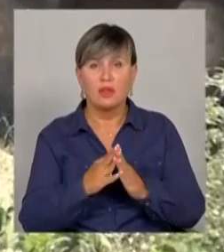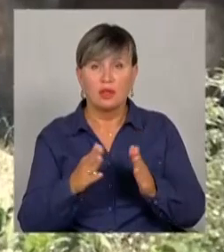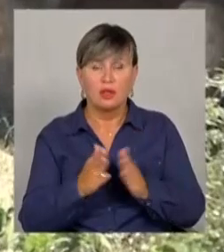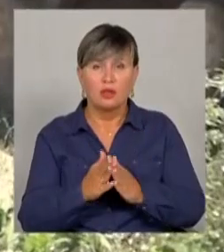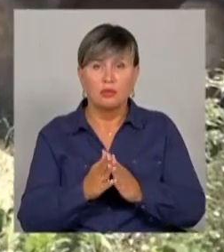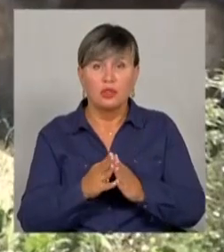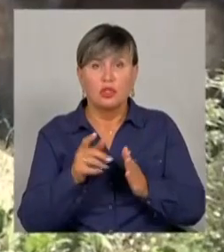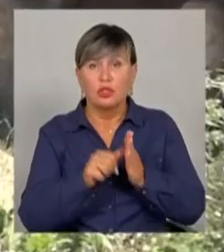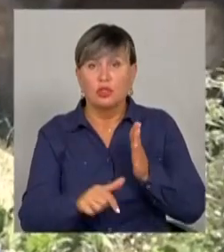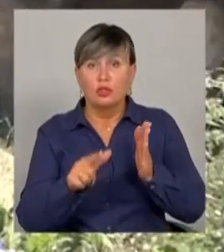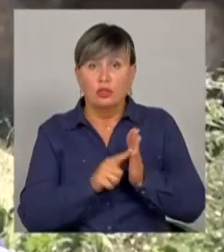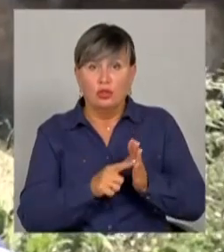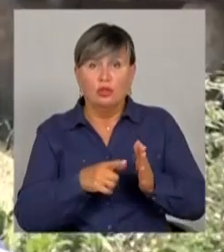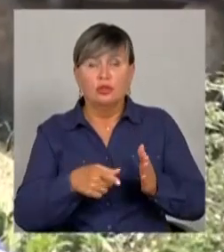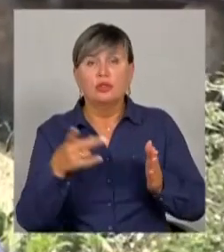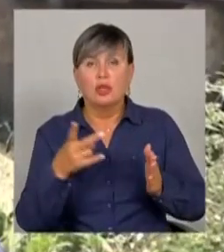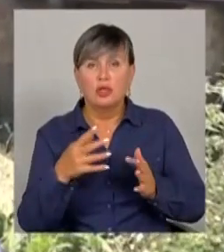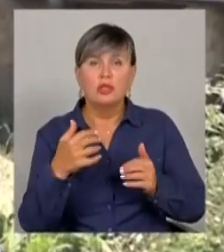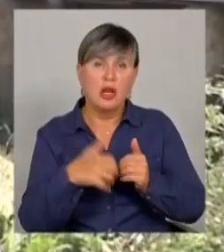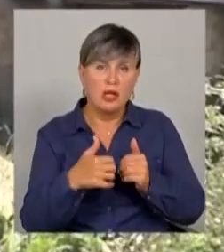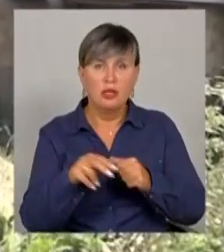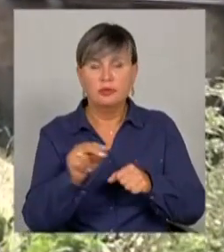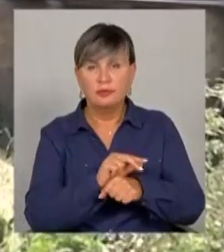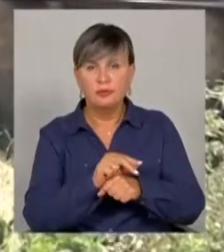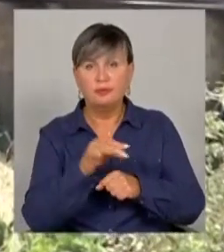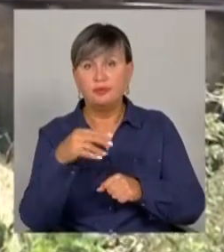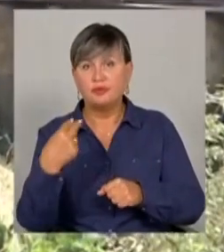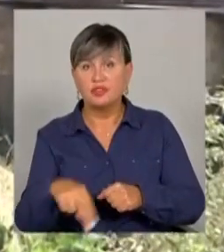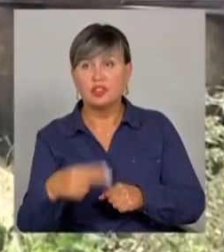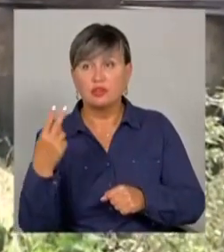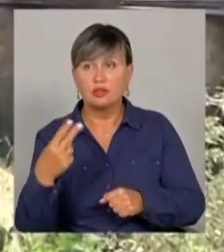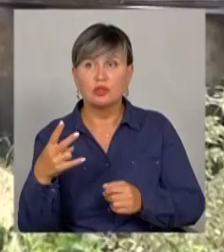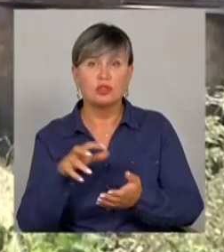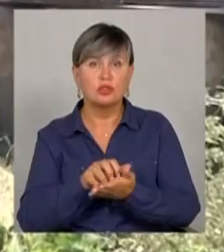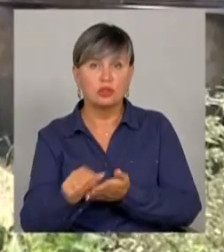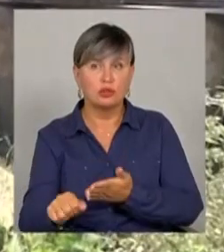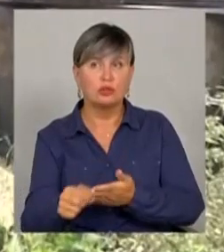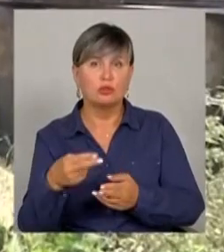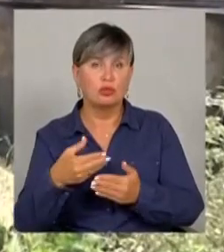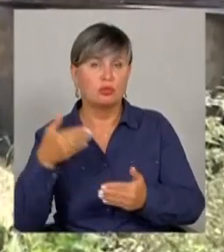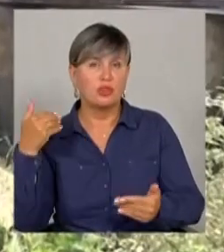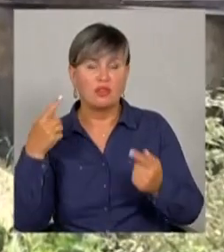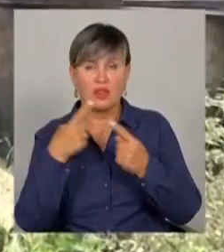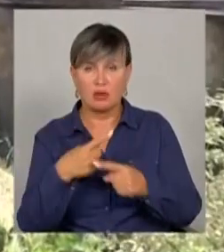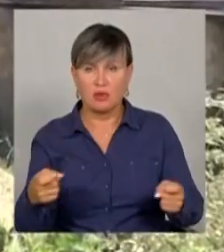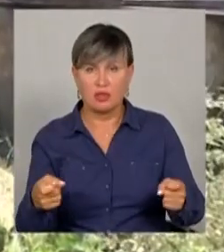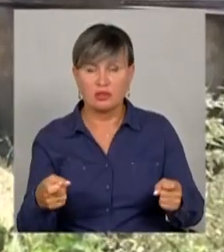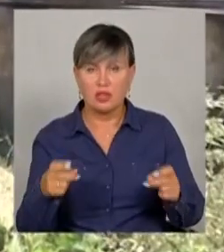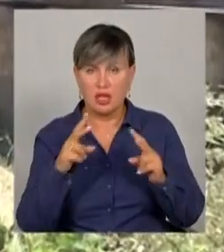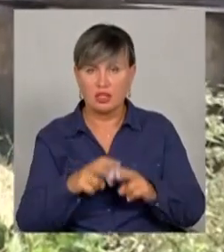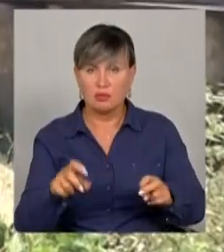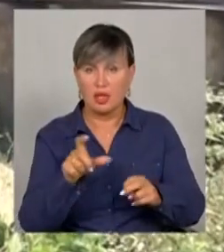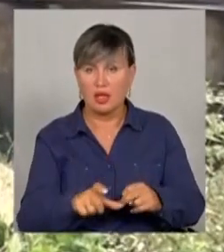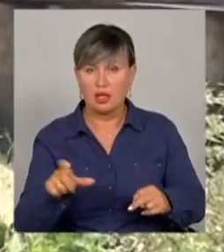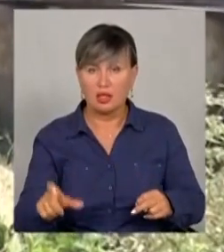них 67 подлежат среднему капитальному ремонту и 22 дома подлежат сносу. Это по предварительной информации экспертов.